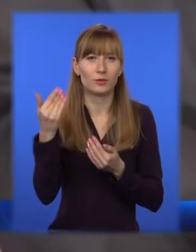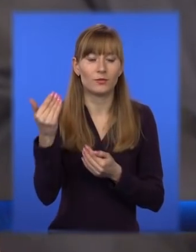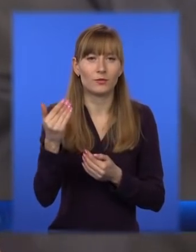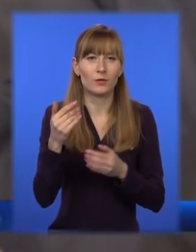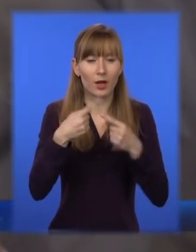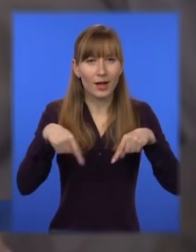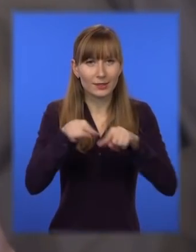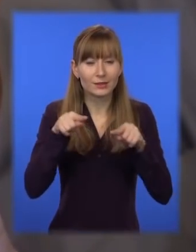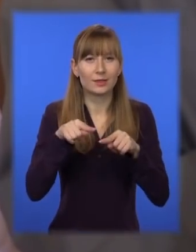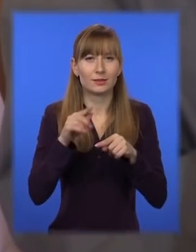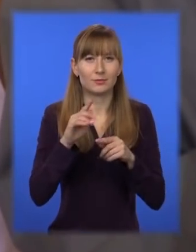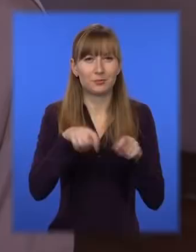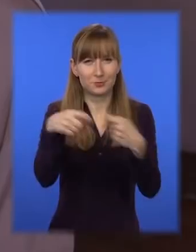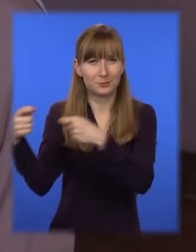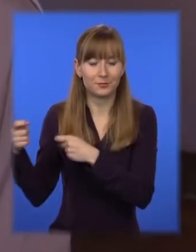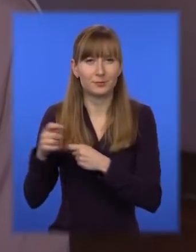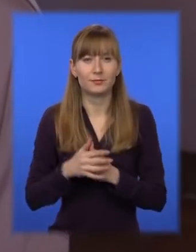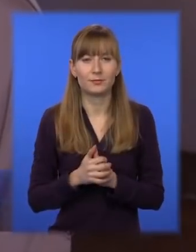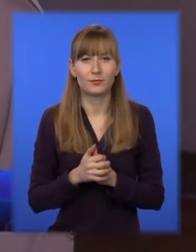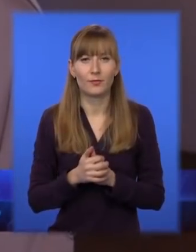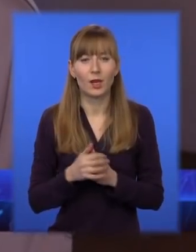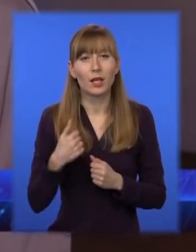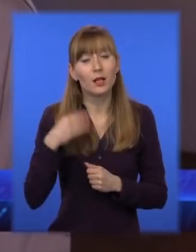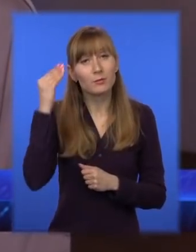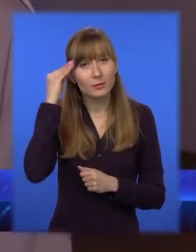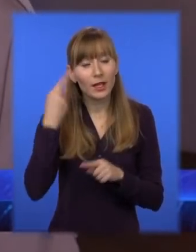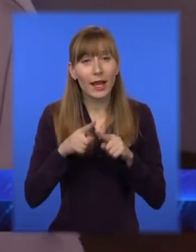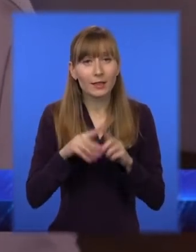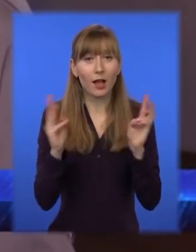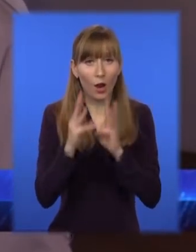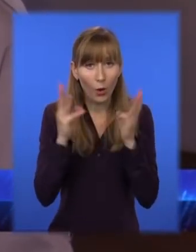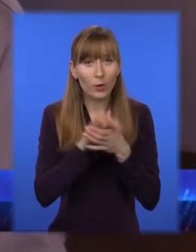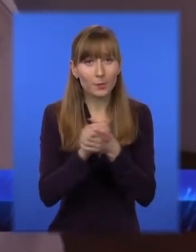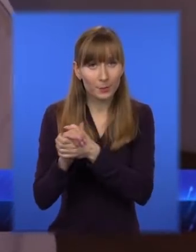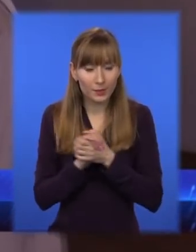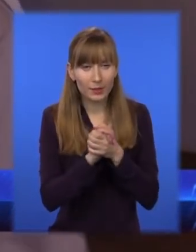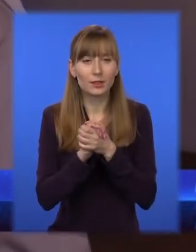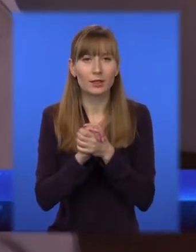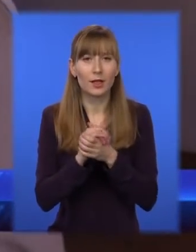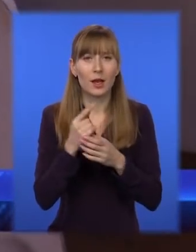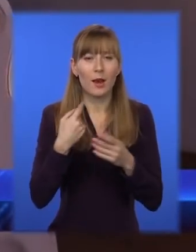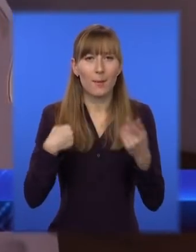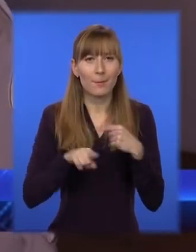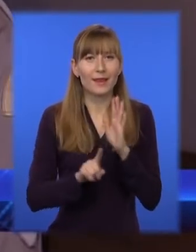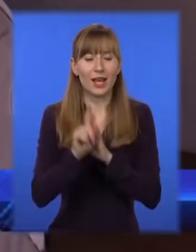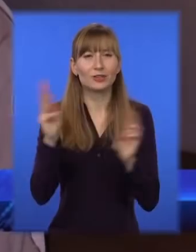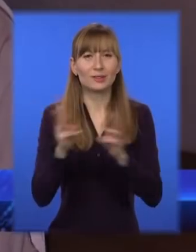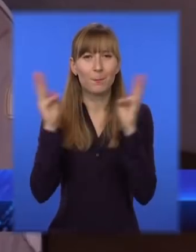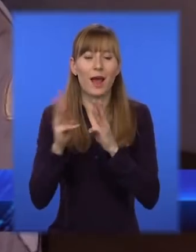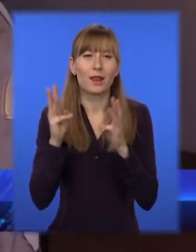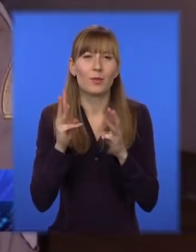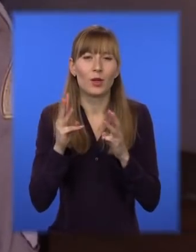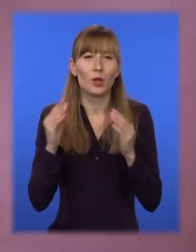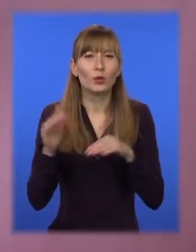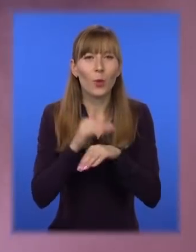нова сторінка скаутської організації. Я вважаю, що саме цим західом, цим вогнем миру ми запалимо добро в